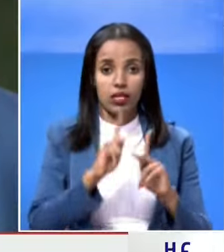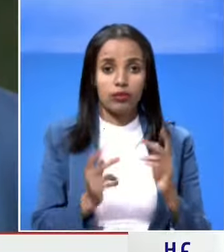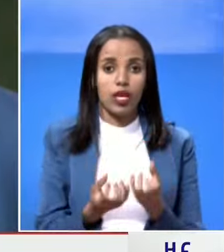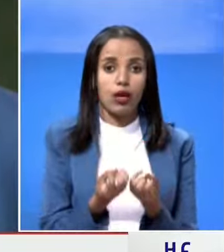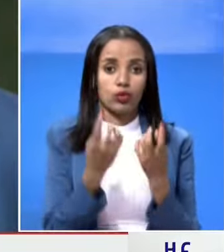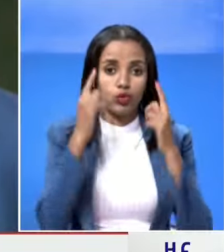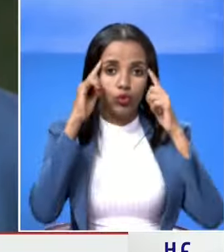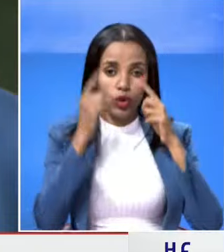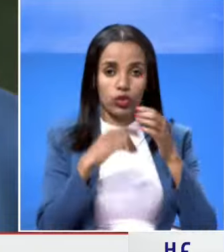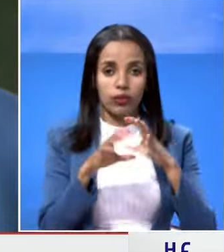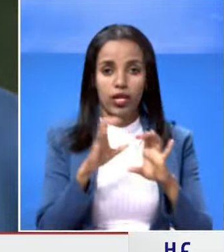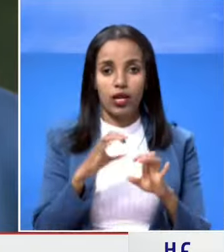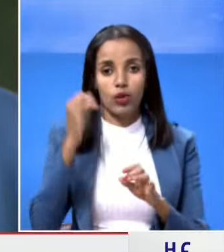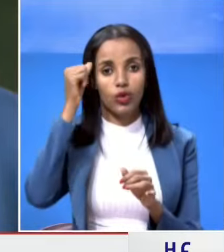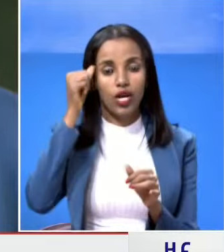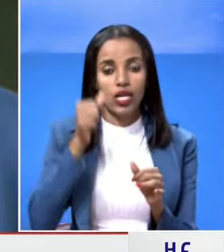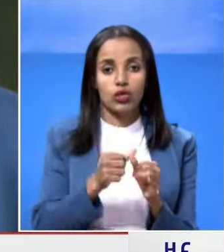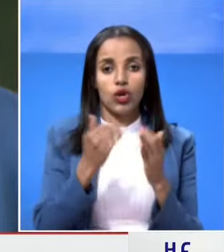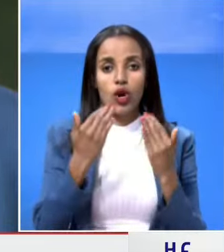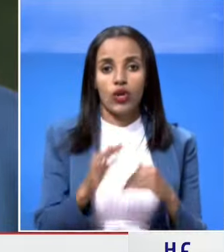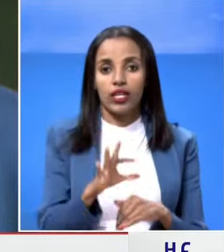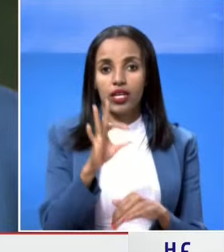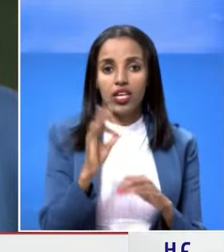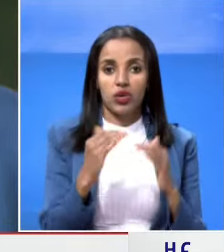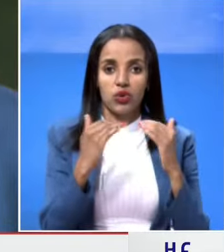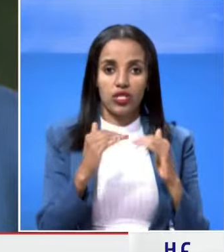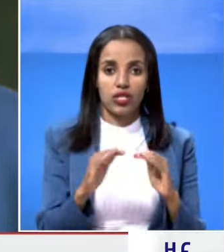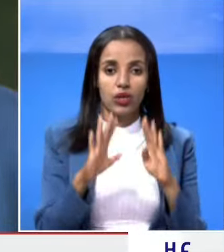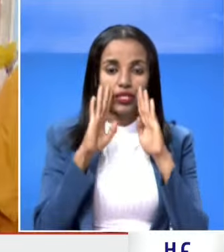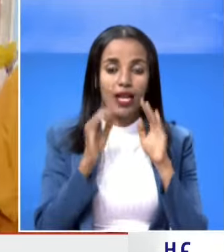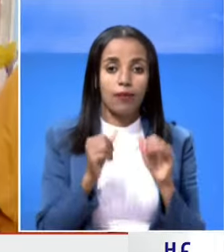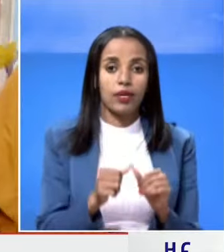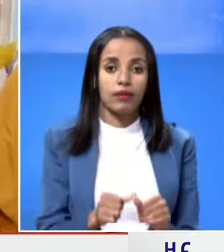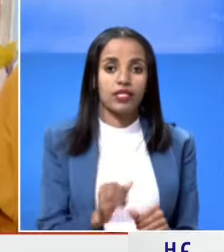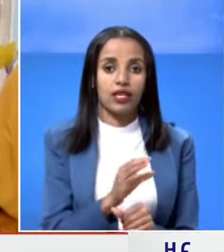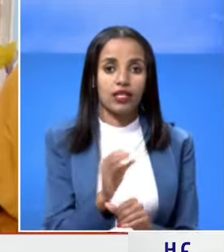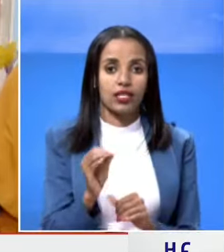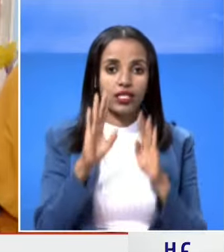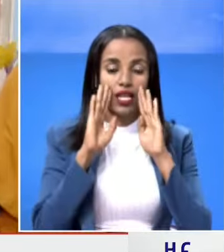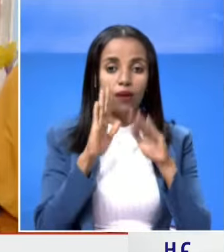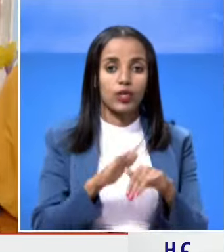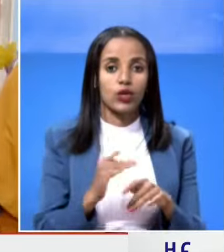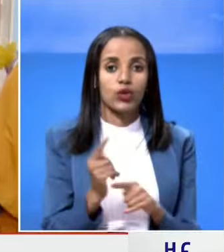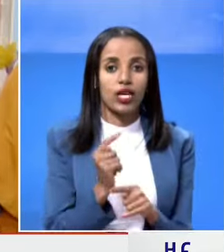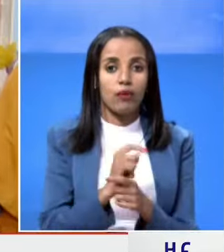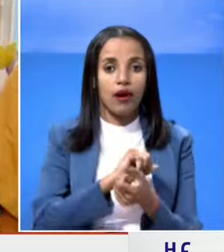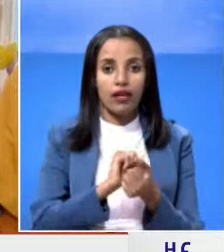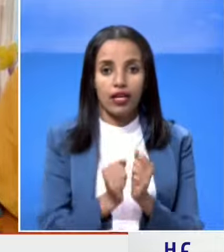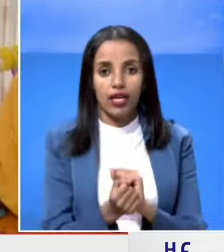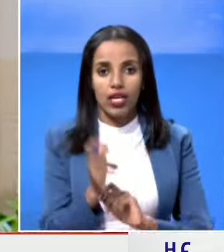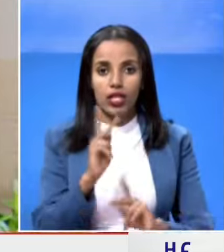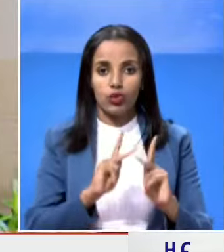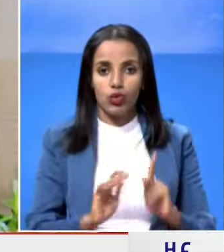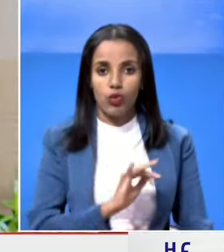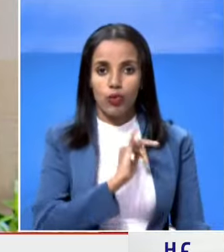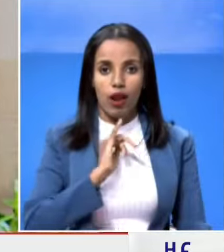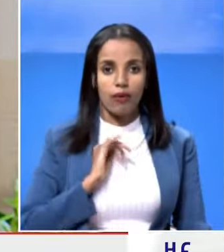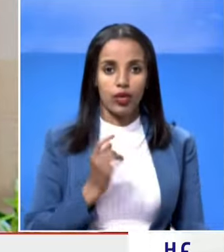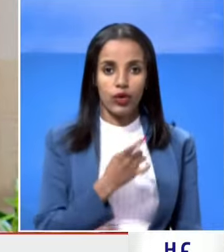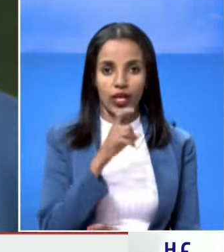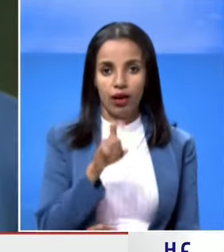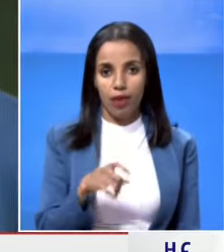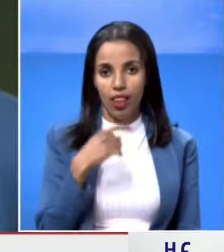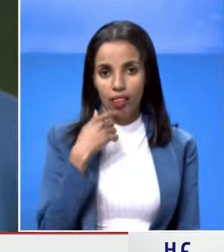ብዙ ቀውስ መዳረጉን አስታውሰው አሁን የተገኘውን አንጻራዊ ሰላም ለማጽናትናም የሰላም ጥሪው ወደ ተግባር እንዲቀየር ህዝቡ ባለቤት ሊሆን ይገባል